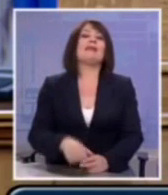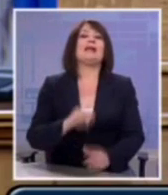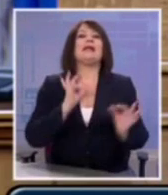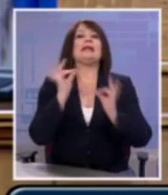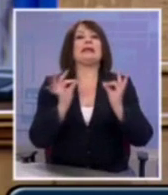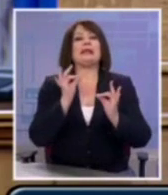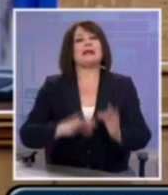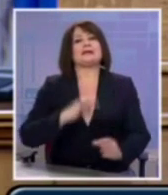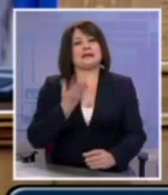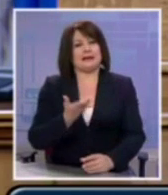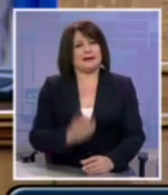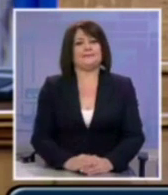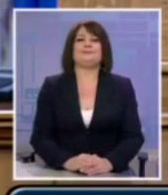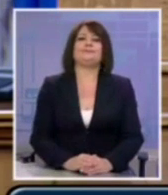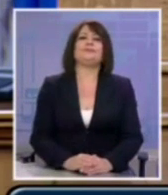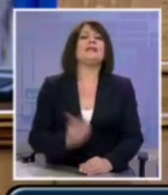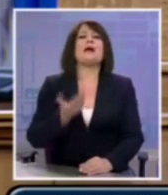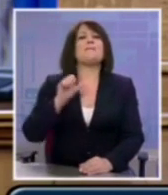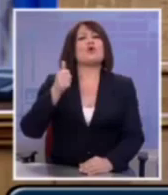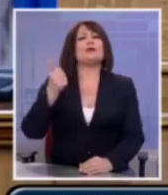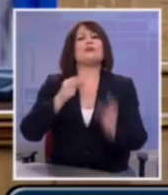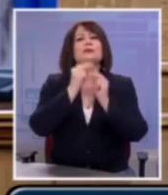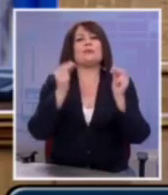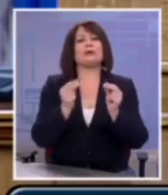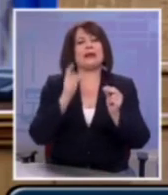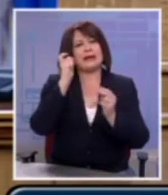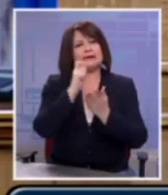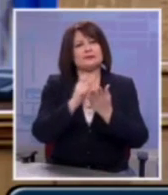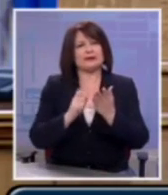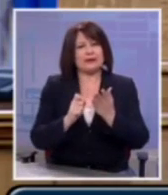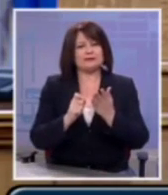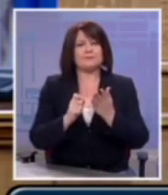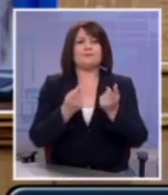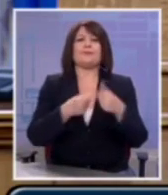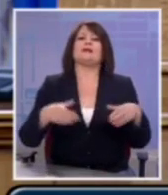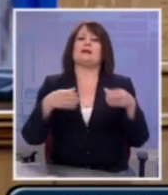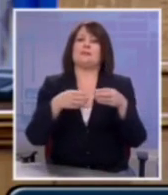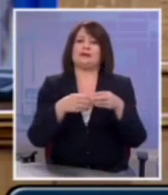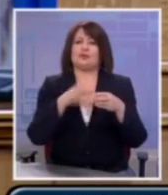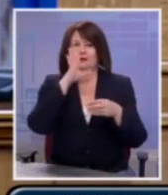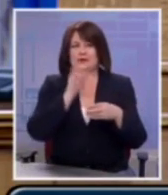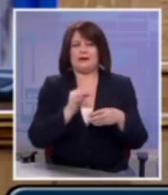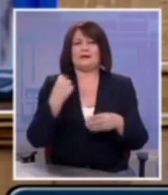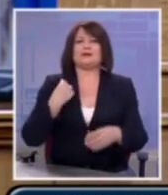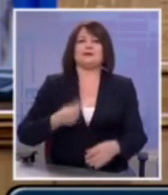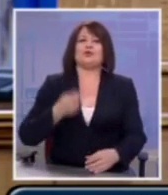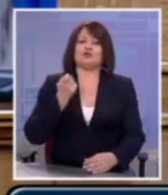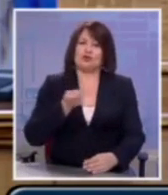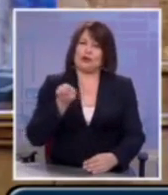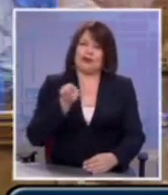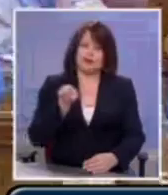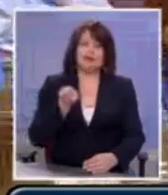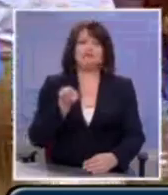τα προκαταρκτικά πορίσματα της Επιτροπής Αλήθειας